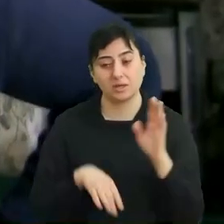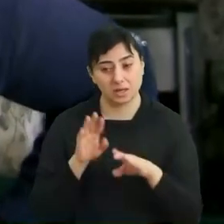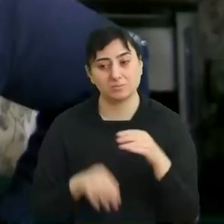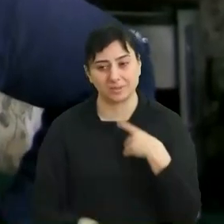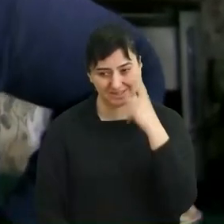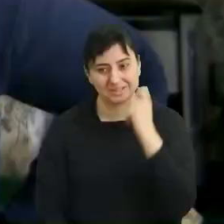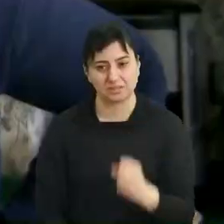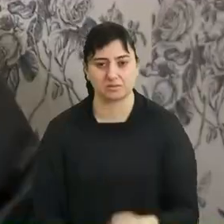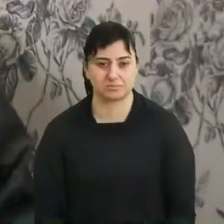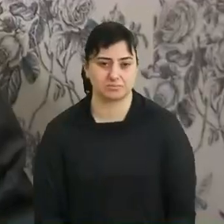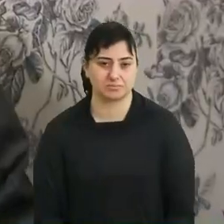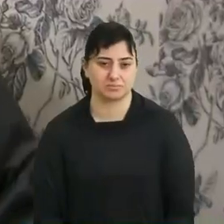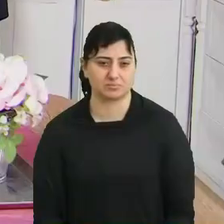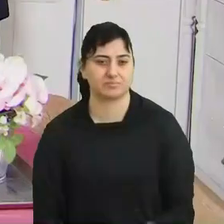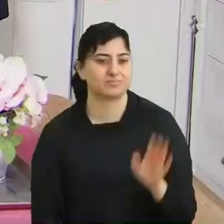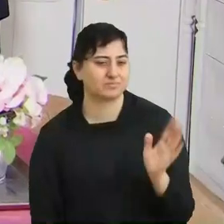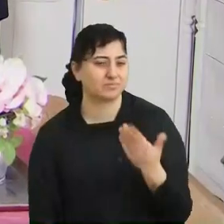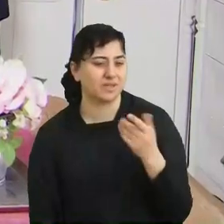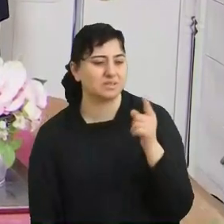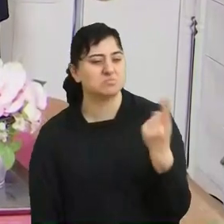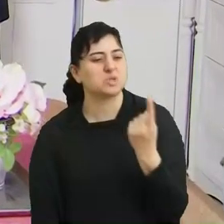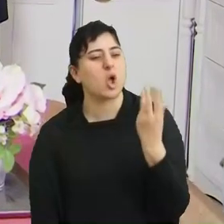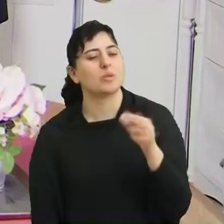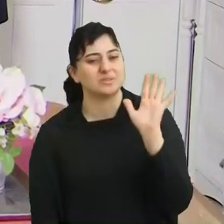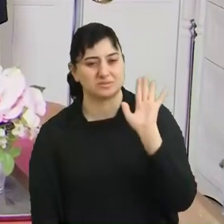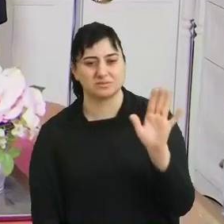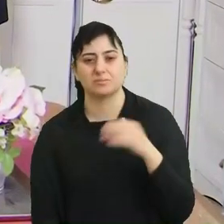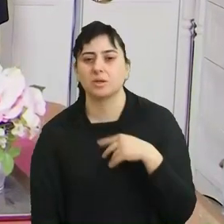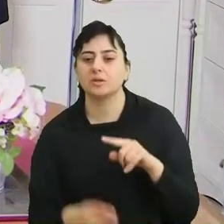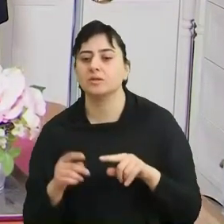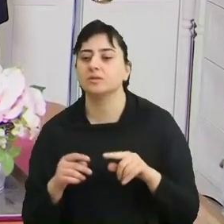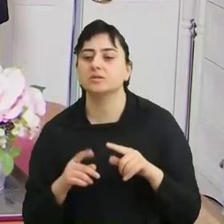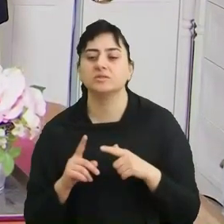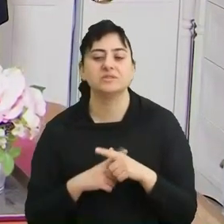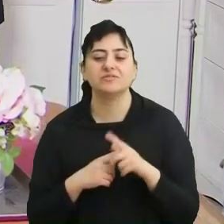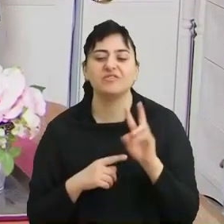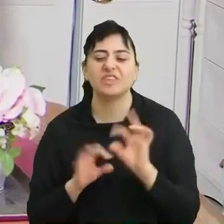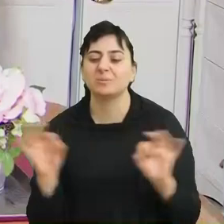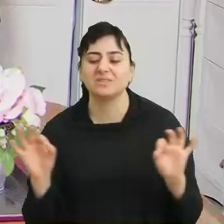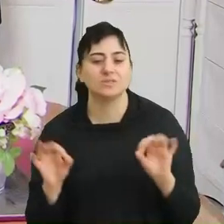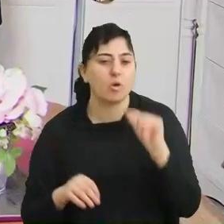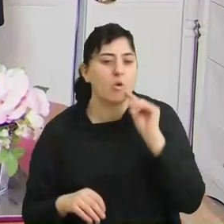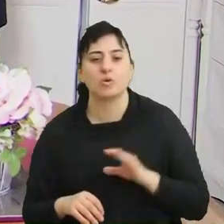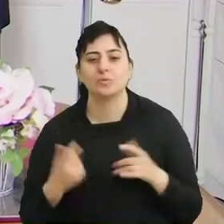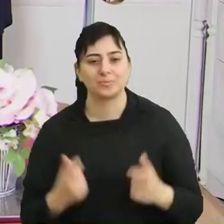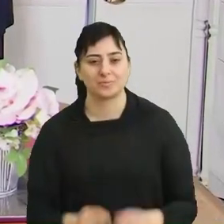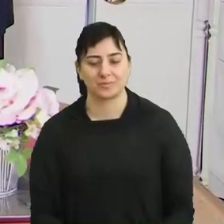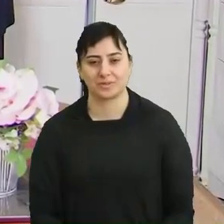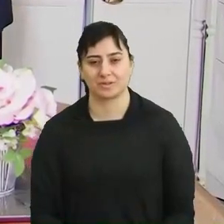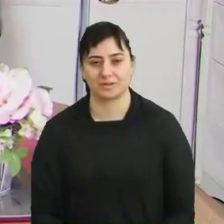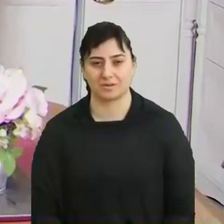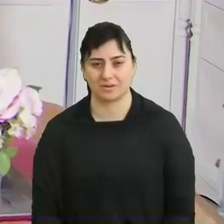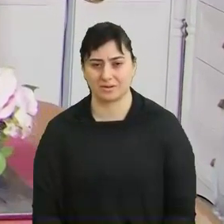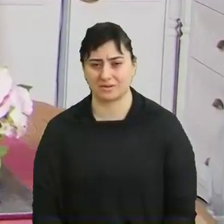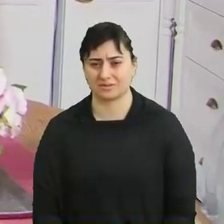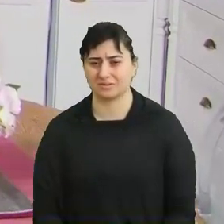konusunda ısrarcı olacağım. Neyse, senden hiçbir şey olmaz. Nerede benim vitaminsizim? Harry Potter'ım nerede? Vitaminsizim nerede?